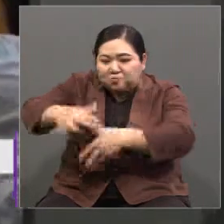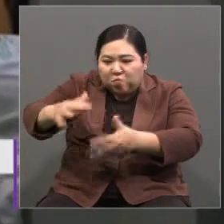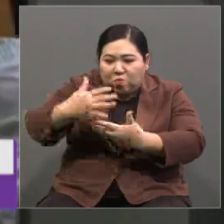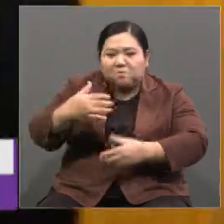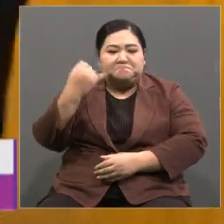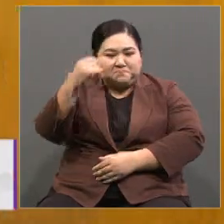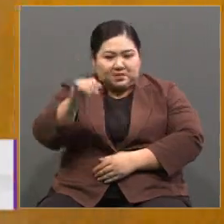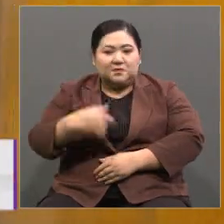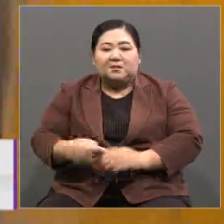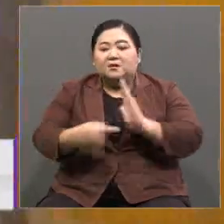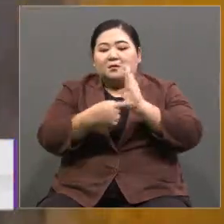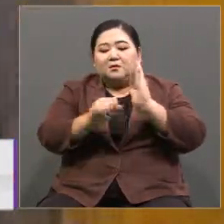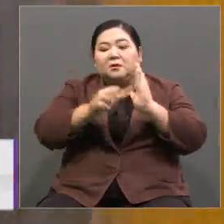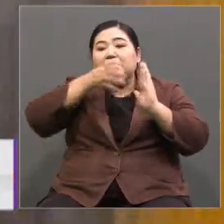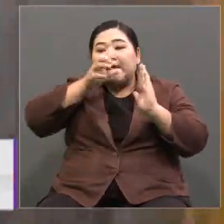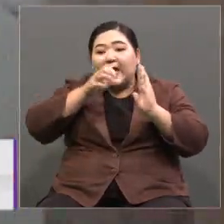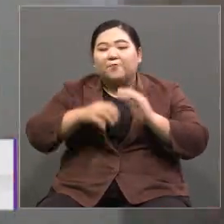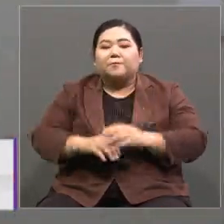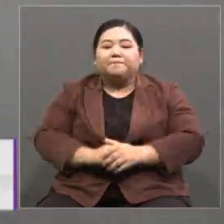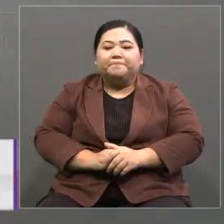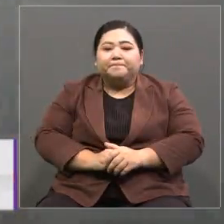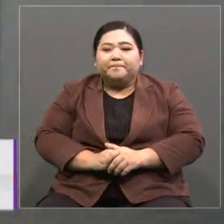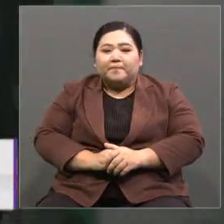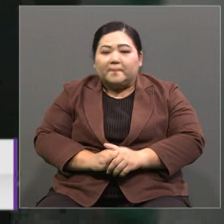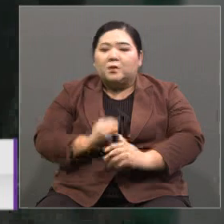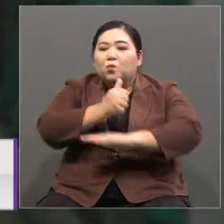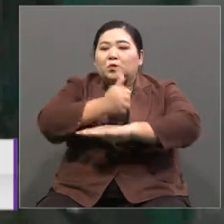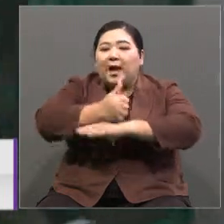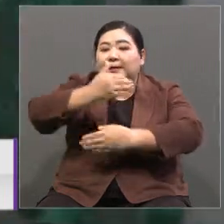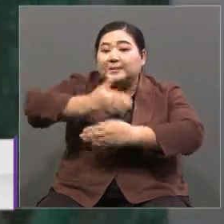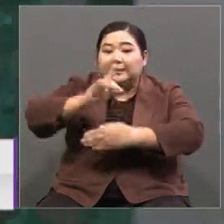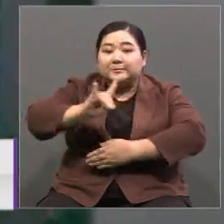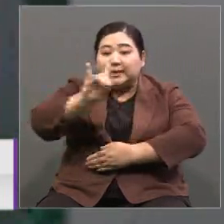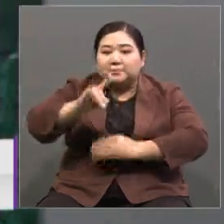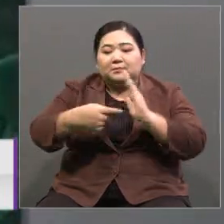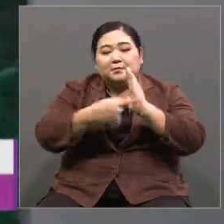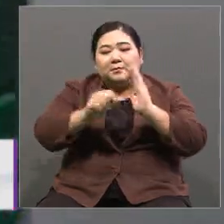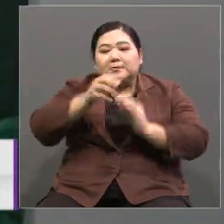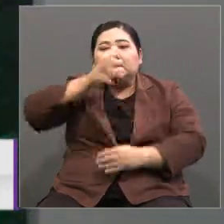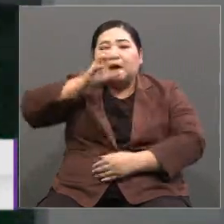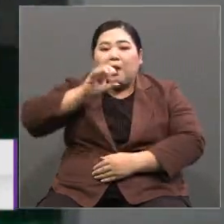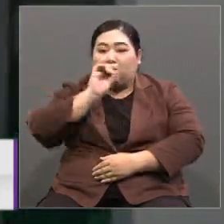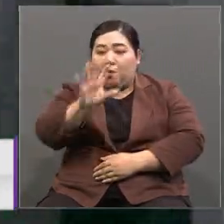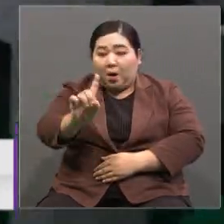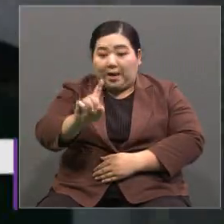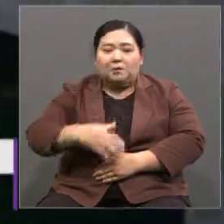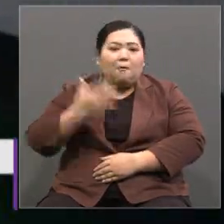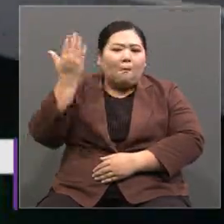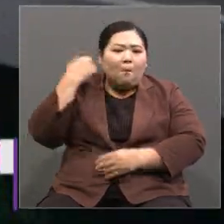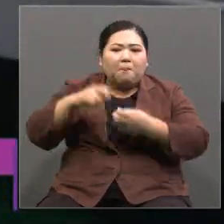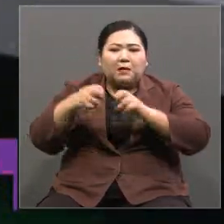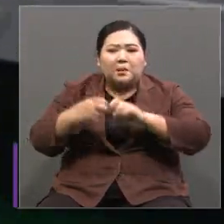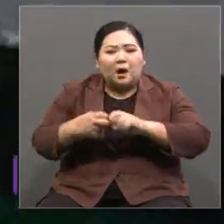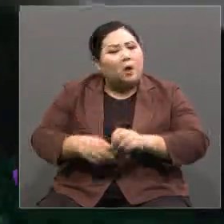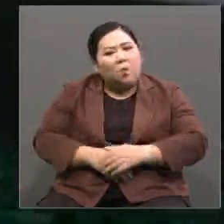จังหวัดสระแก้วนั้นนายสัตวแพทย์ประหยัดเข่งค้าหัวหน้าด่านกักกันสัตว์สระแก้วก็บอกนะครับว่าเหตุที่เกิดขึ้นเนี่ย